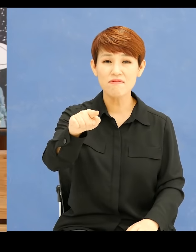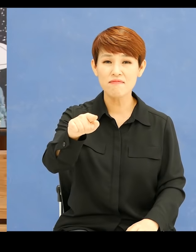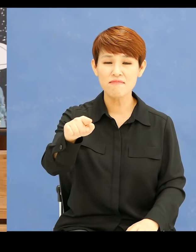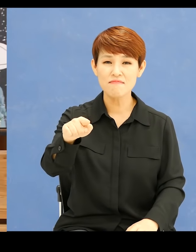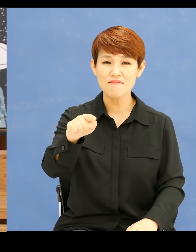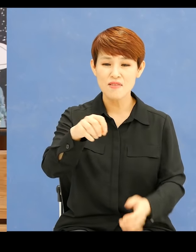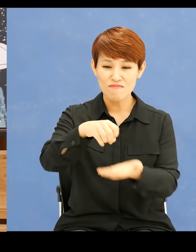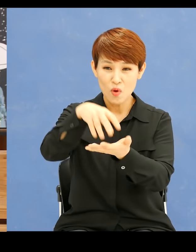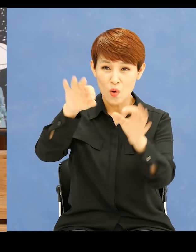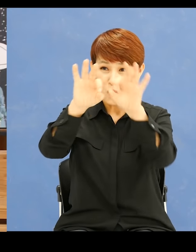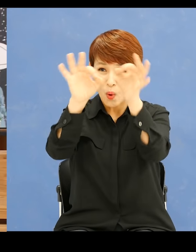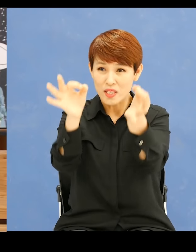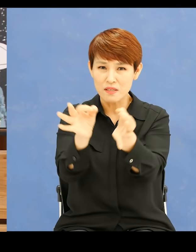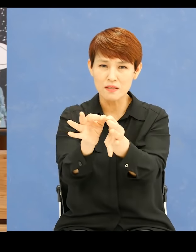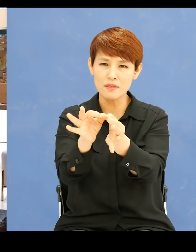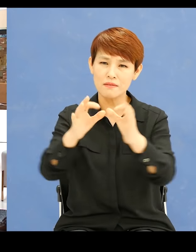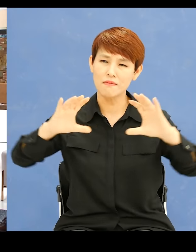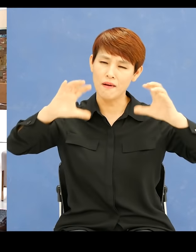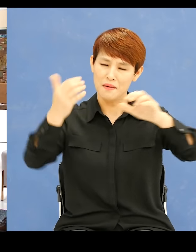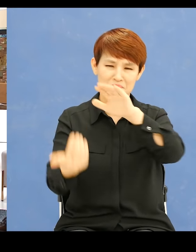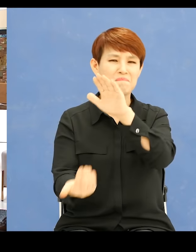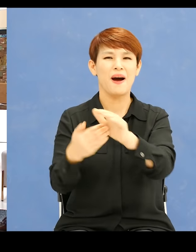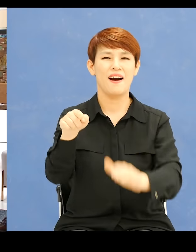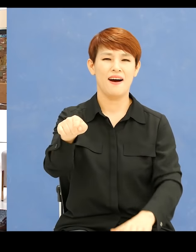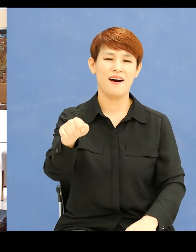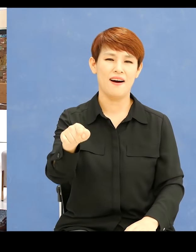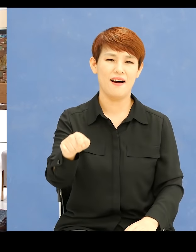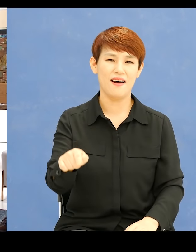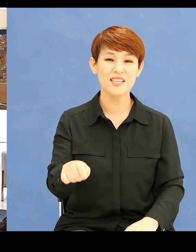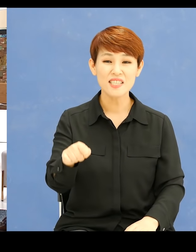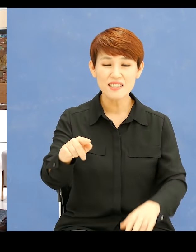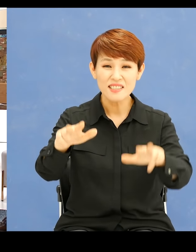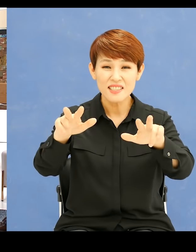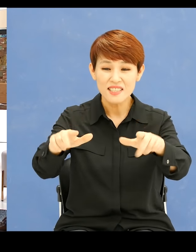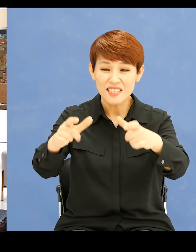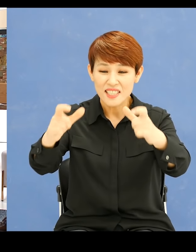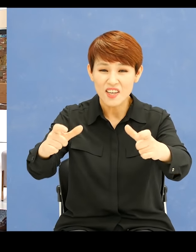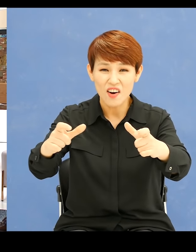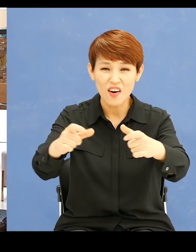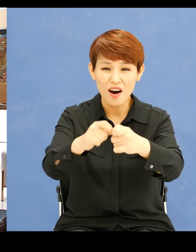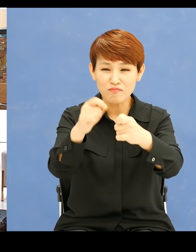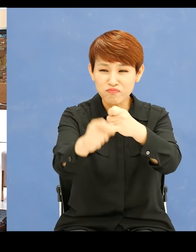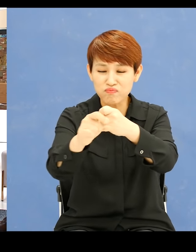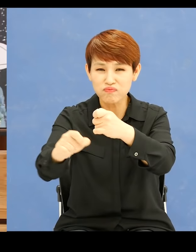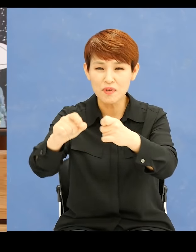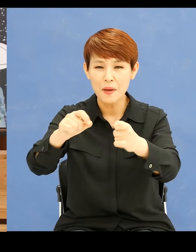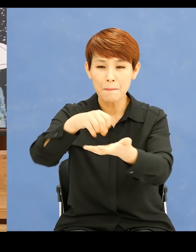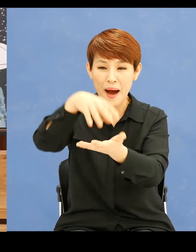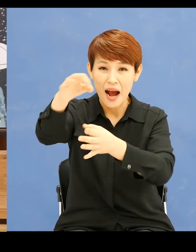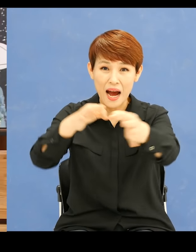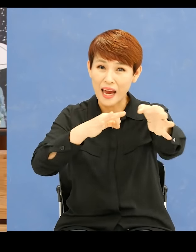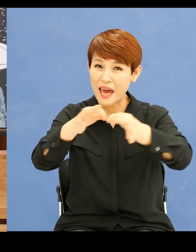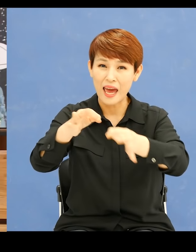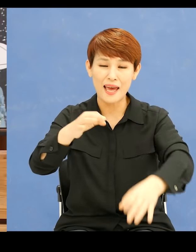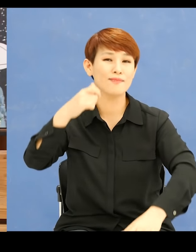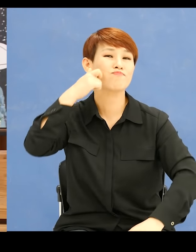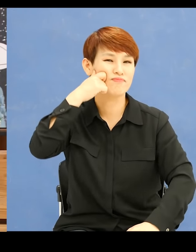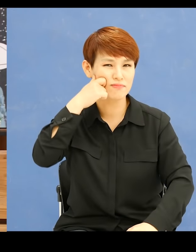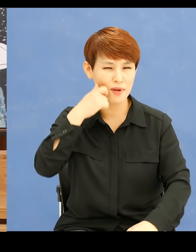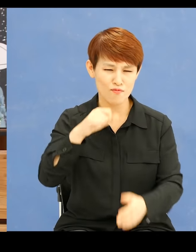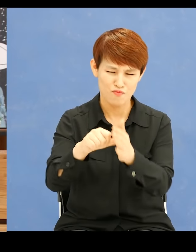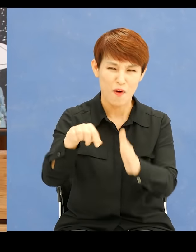도너스는 전국 못 따라가요. 못 따라가고 따라갈 거기 수가 지역만 없어요. 유일하게 브랜드 도넛이 성공을 못 하잖아요. 아무래도 안 돼요. 그래요. 현지 도넛 맞아요. 예. 워낙